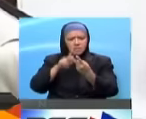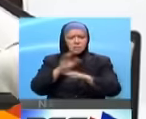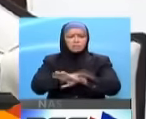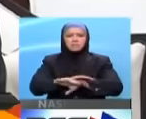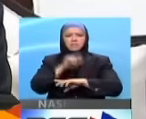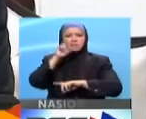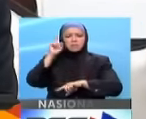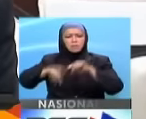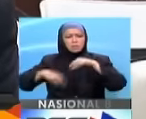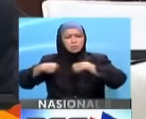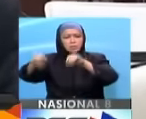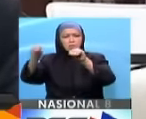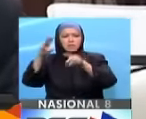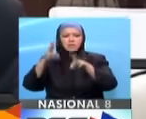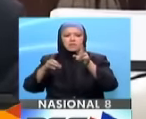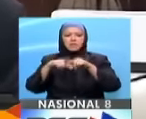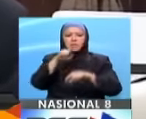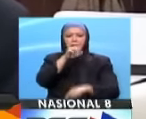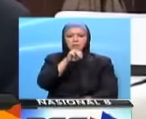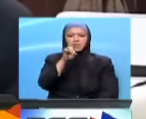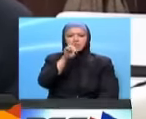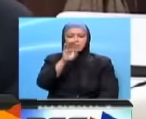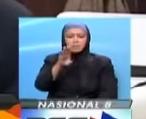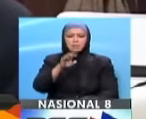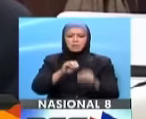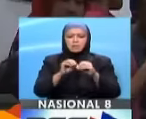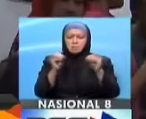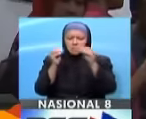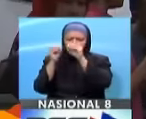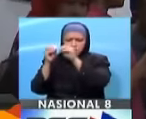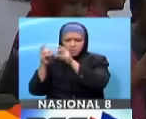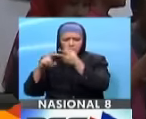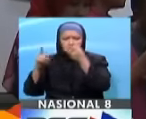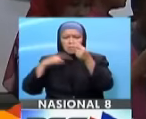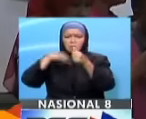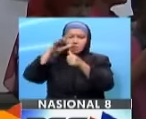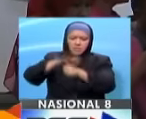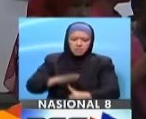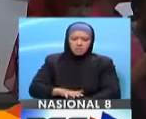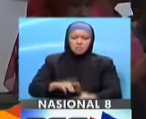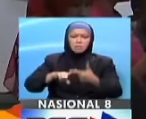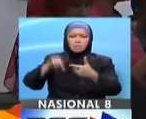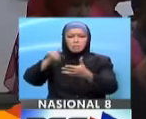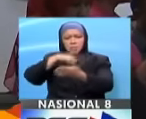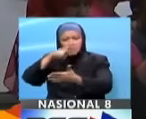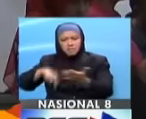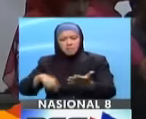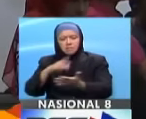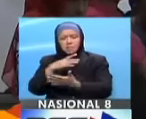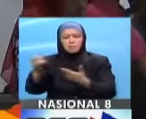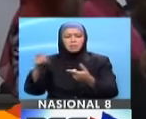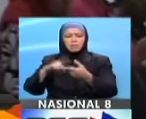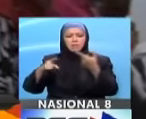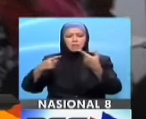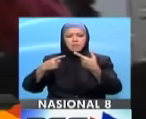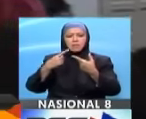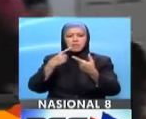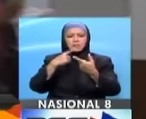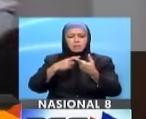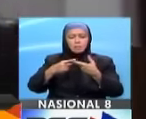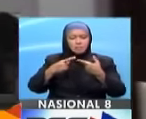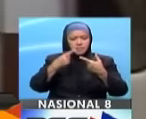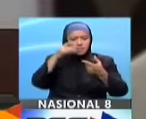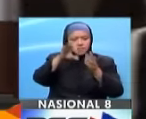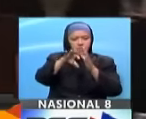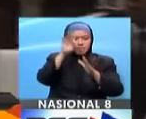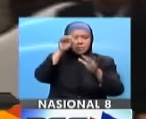walaupun 1MDB kini sedang berhadapan dengan pelbagai desakan, tomahan dan kritikan. Pilihan lain yang boleh diambil adalah menjual Edra kepada